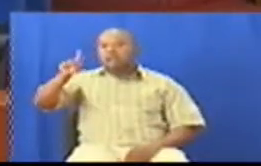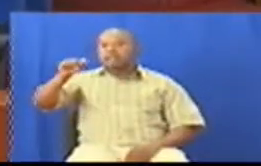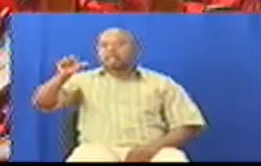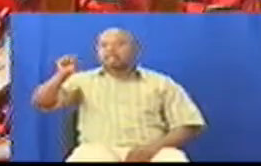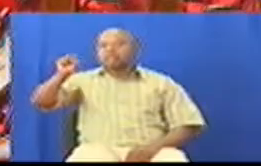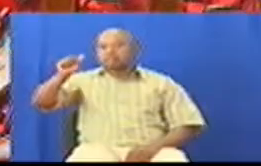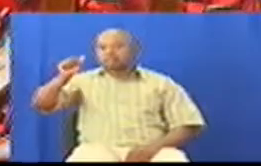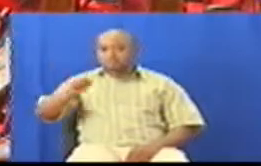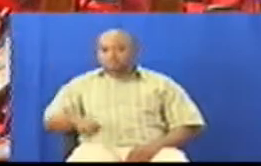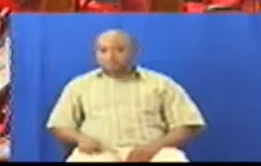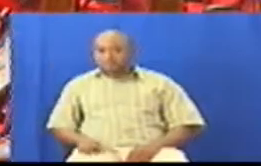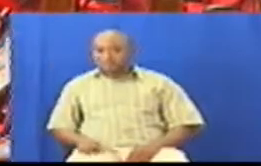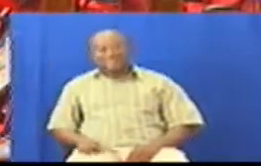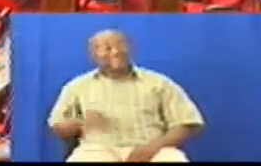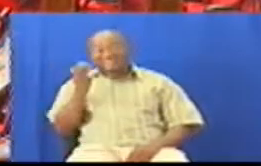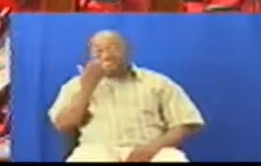Susan Homa hapo.